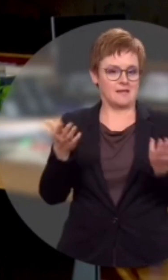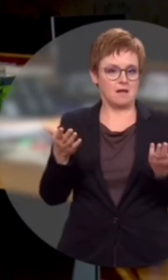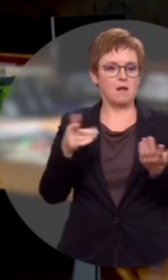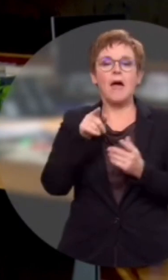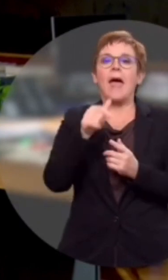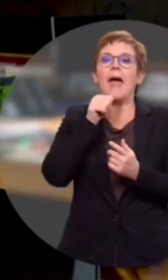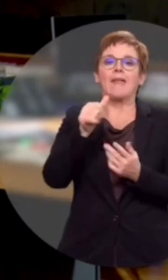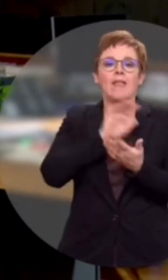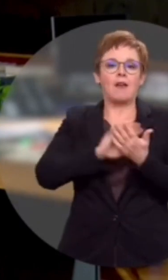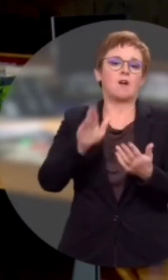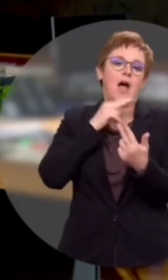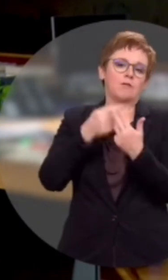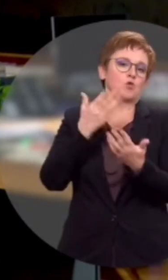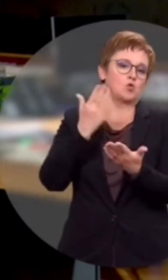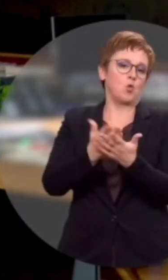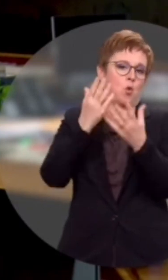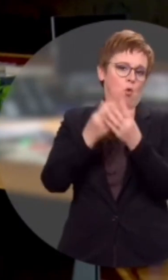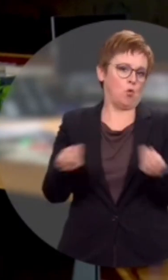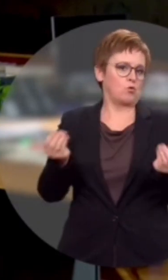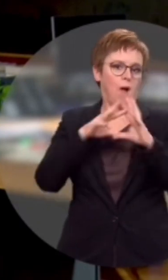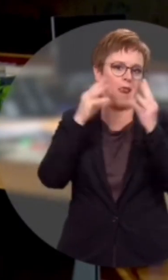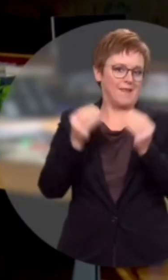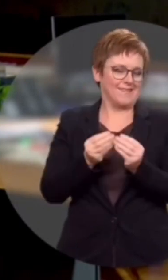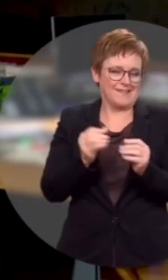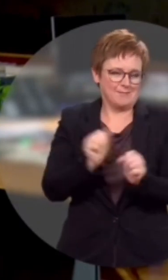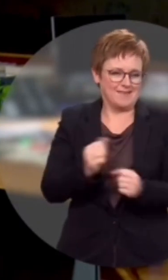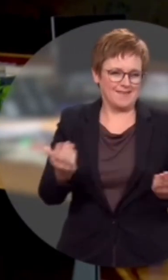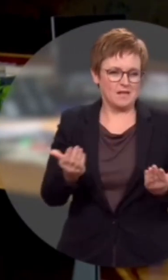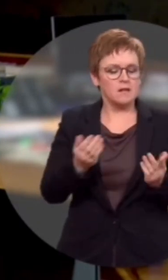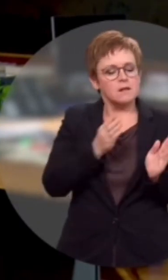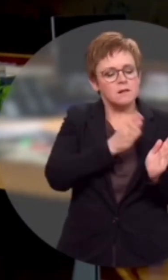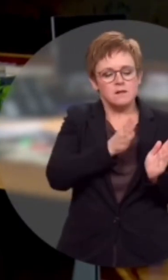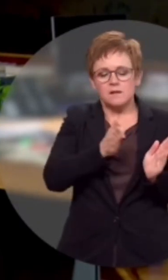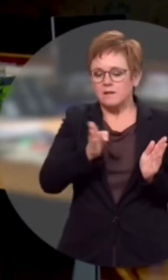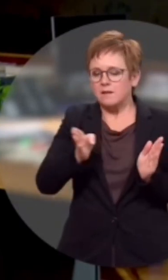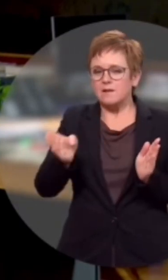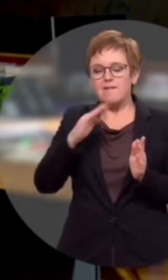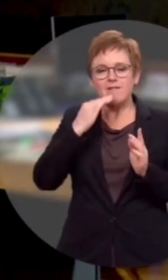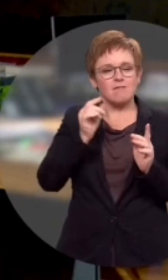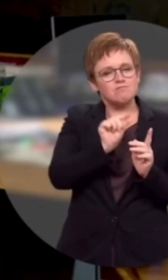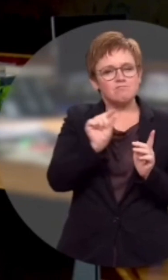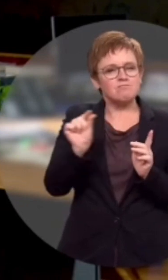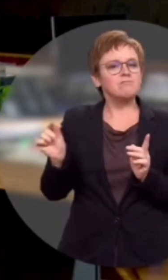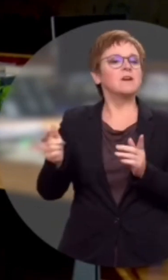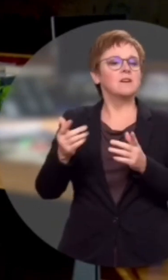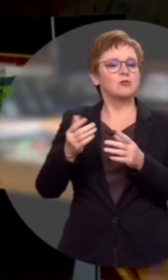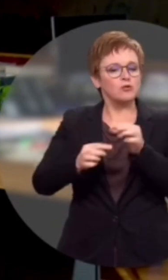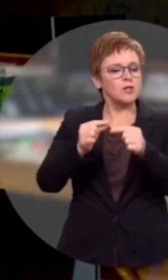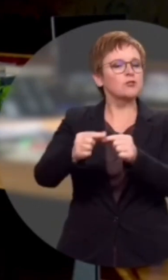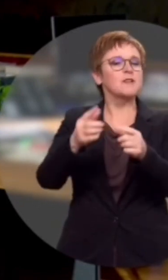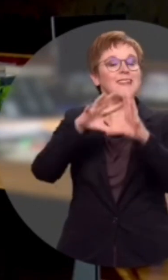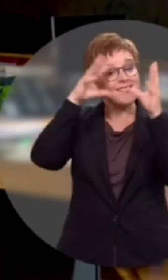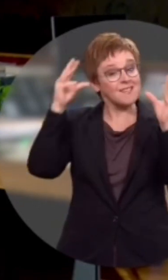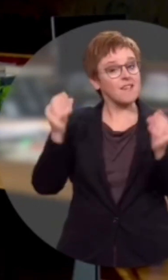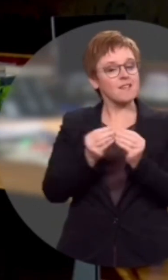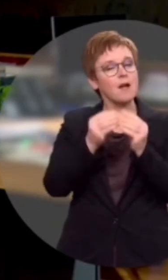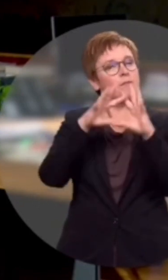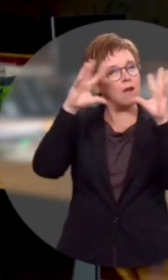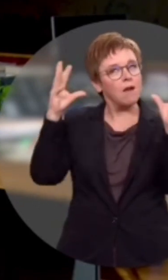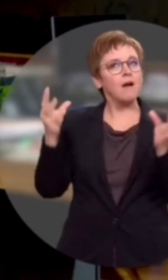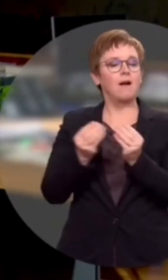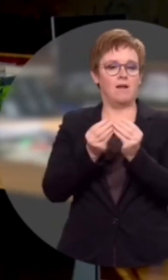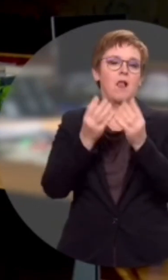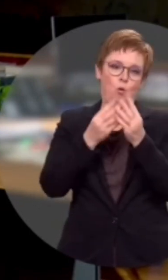große, einfache Antwort, die alles löst. Aber es gibt viele, viele kleine Handlungen, die in Summe die